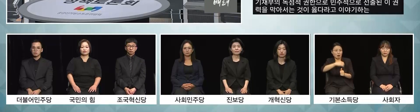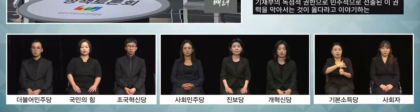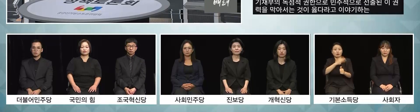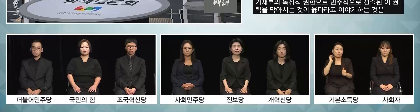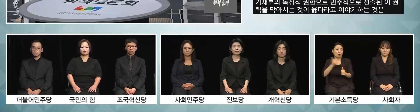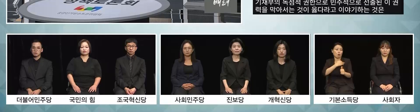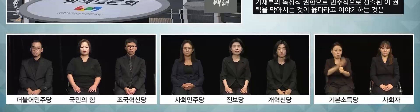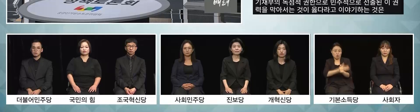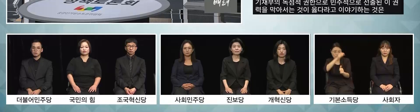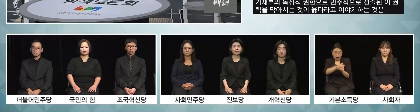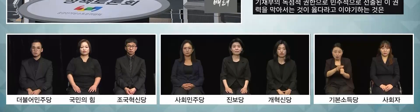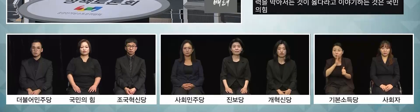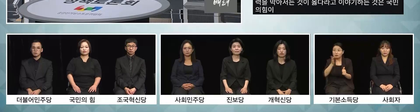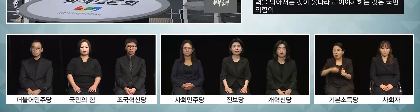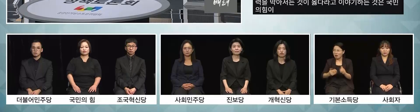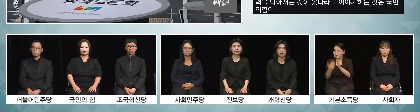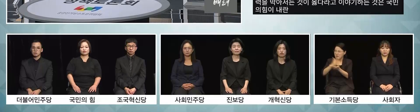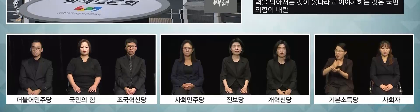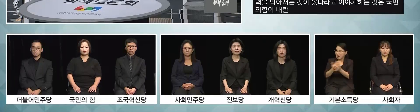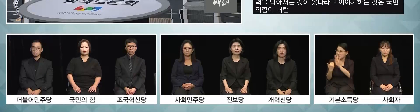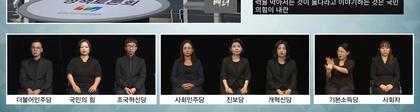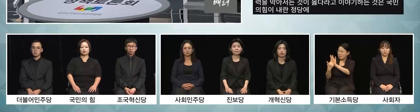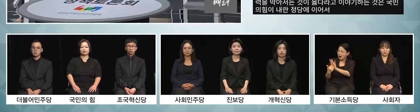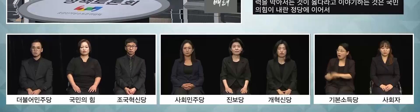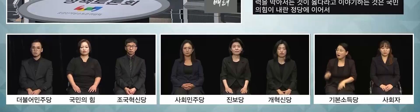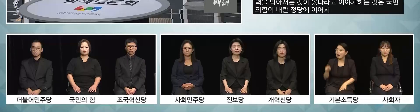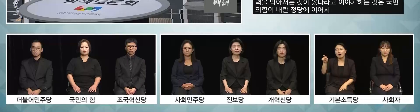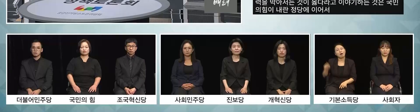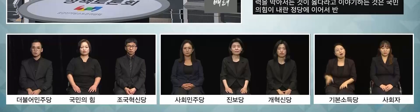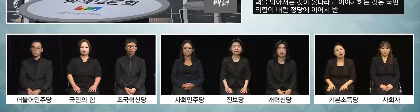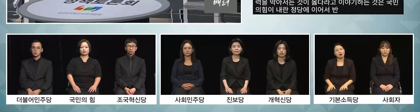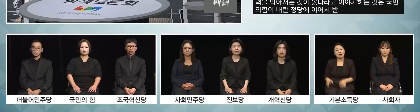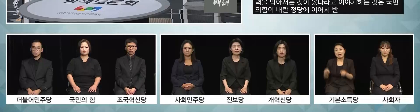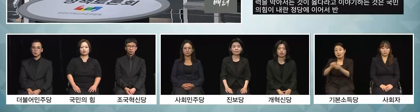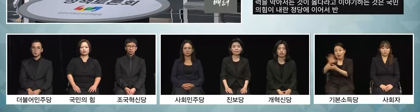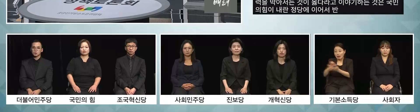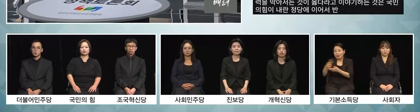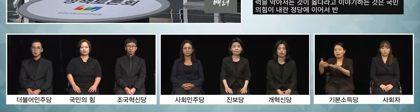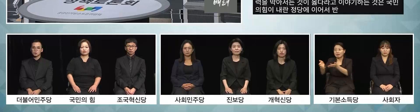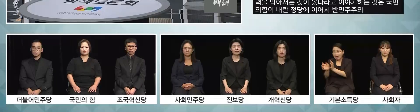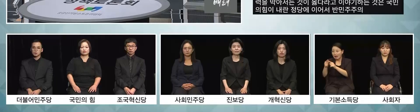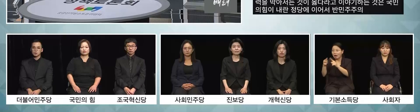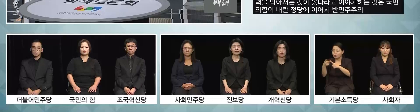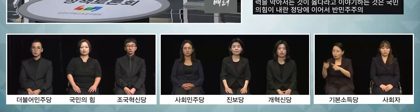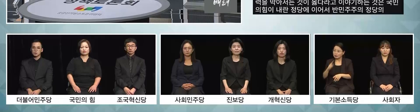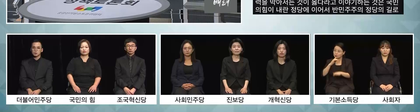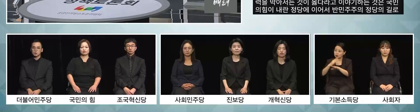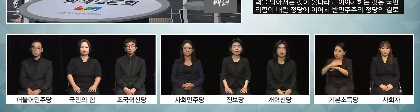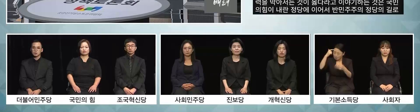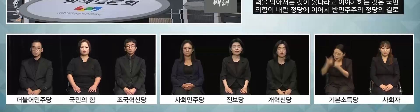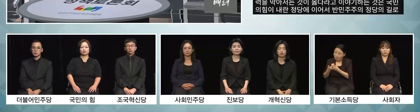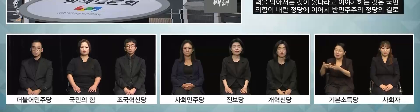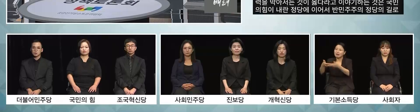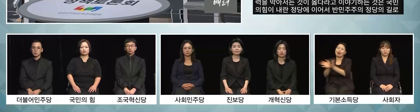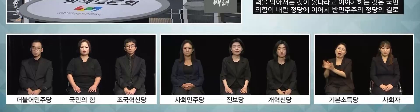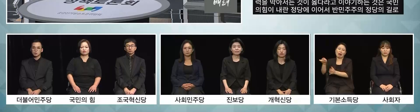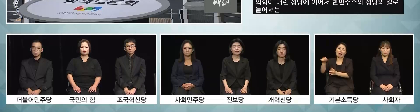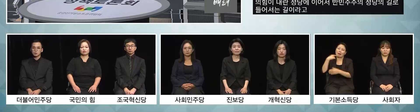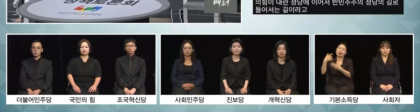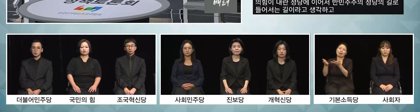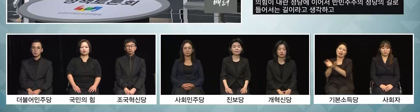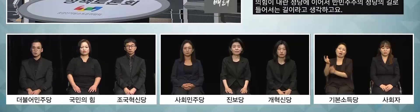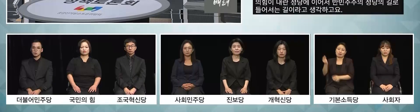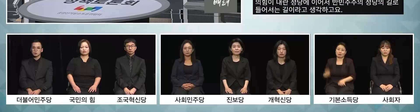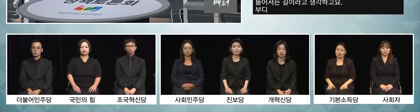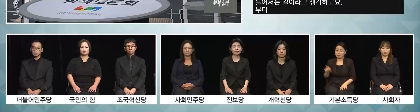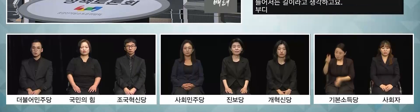것은 국민의힘이 내란 정당에 이어서 반민주주의 정당의 길로 들어서는 길이라고 생각하고요. 부디 올바른